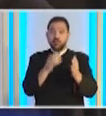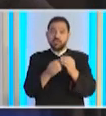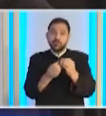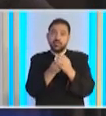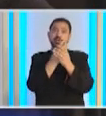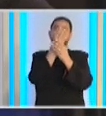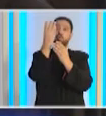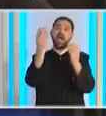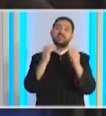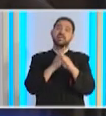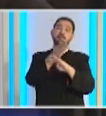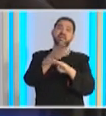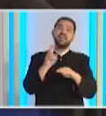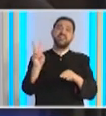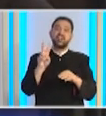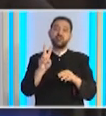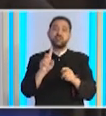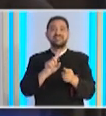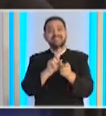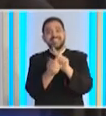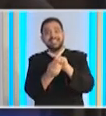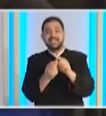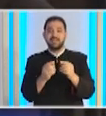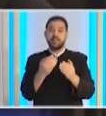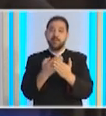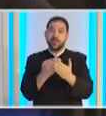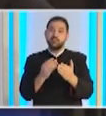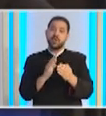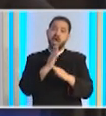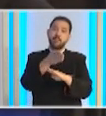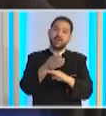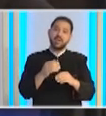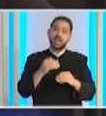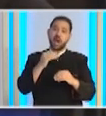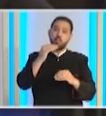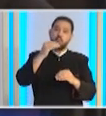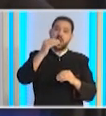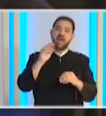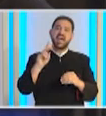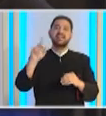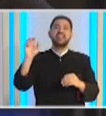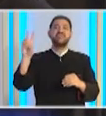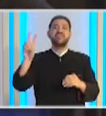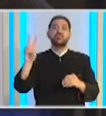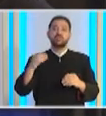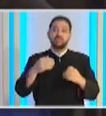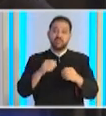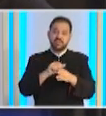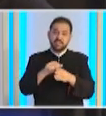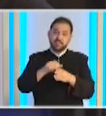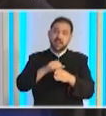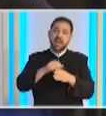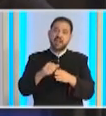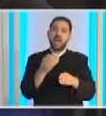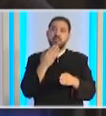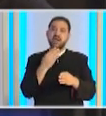virtuți, omul trebuie să se schimbe pentru ca prin acumularea de virtuți, prin depărtarea păcatelor,